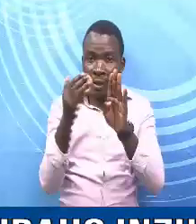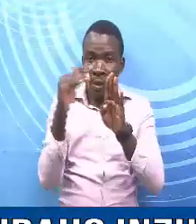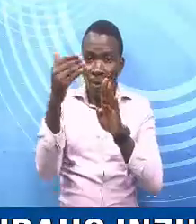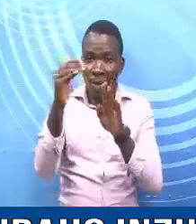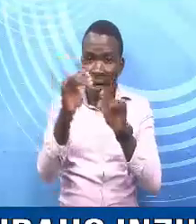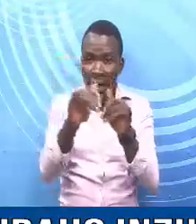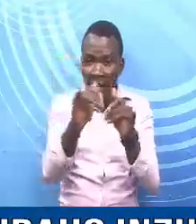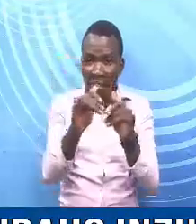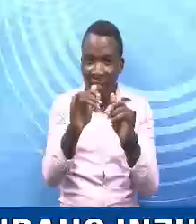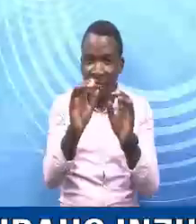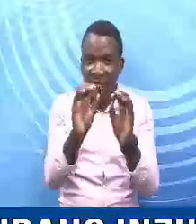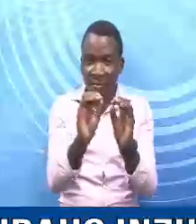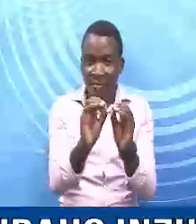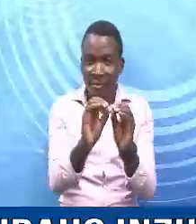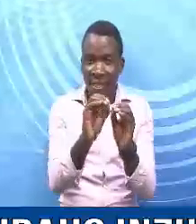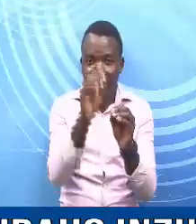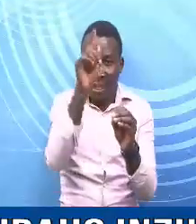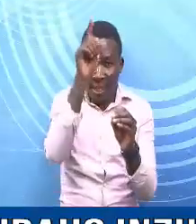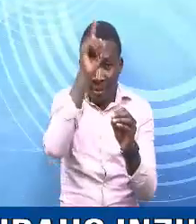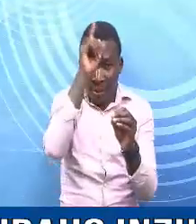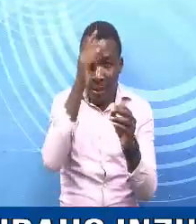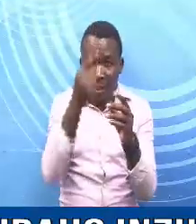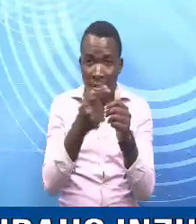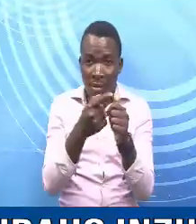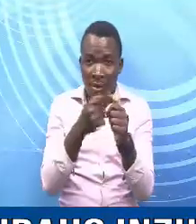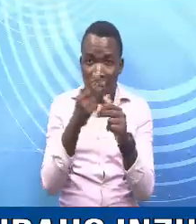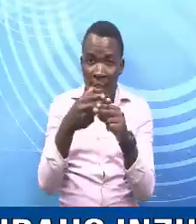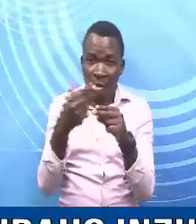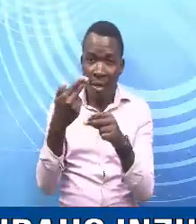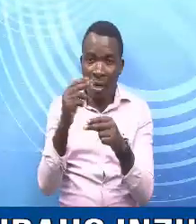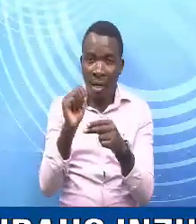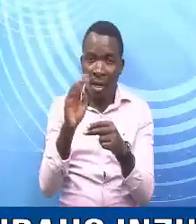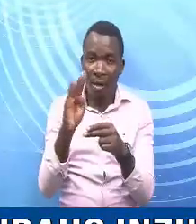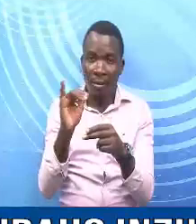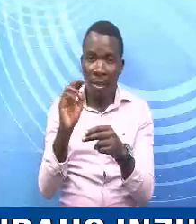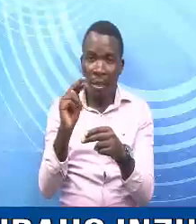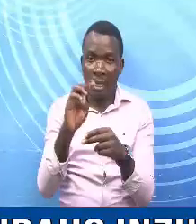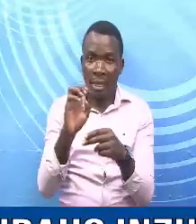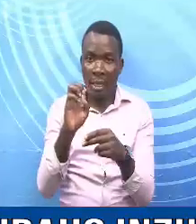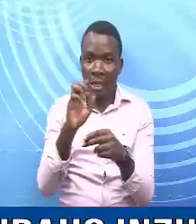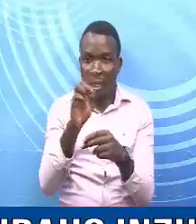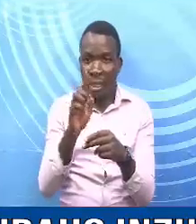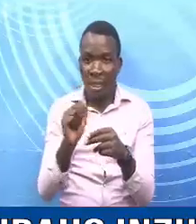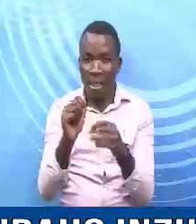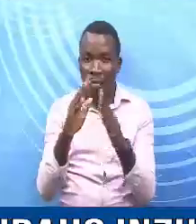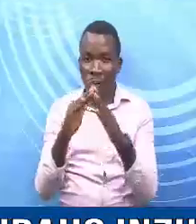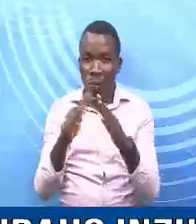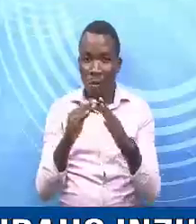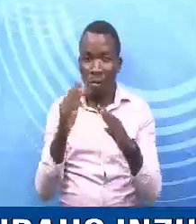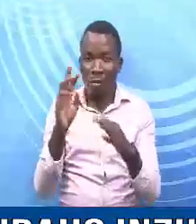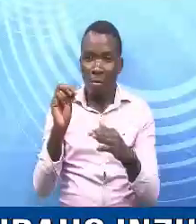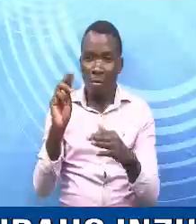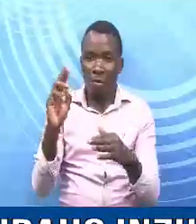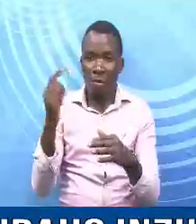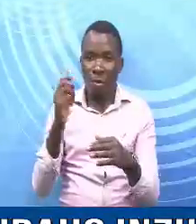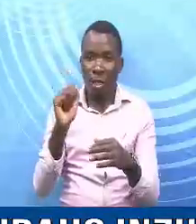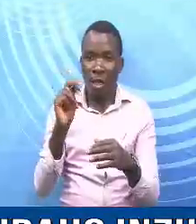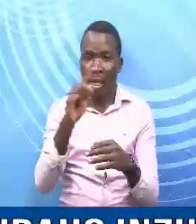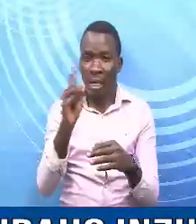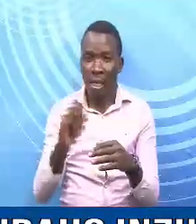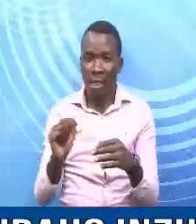bakanabasiga amaramasa. Aba baturage uwa mbere yitwa Habineza ubwo ni mu mudugudu wa Muganza. Uwa kabiri